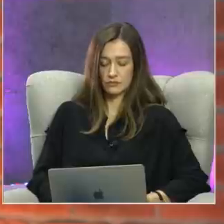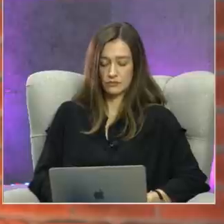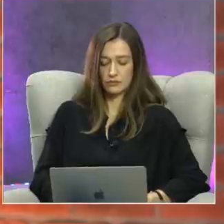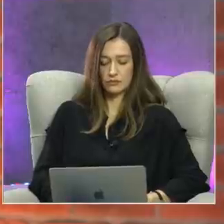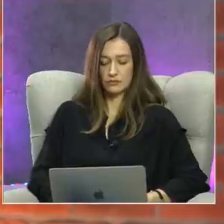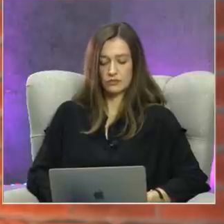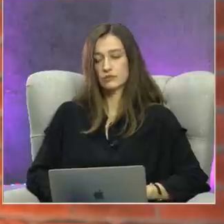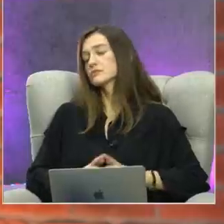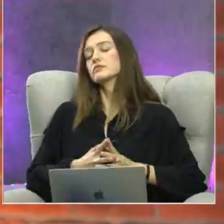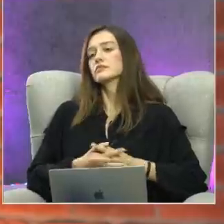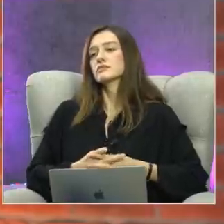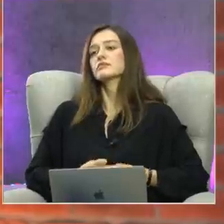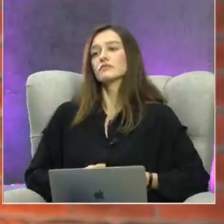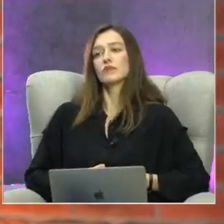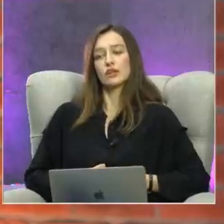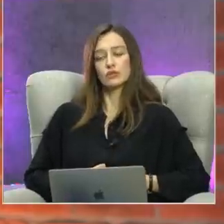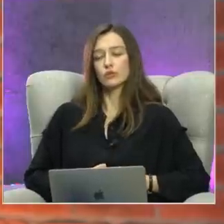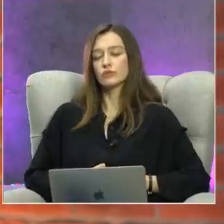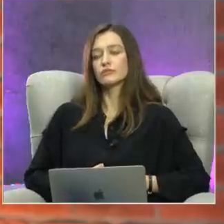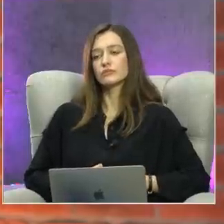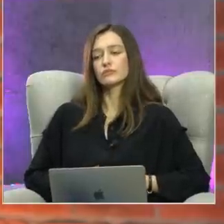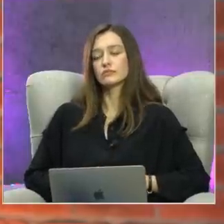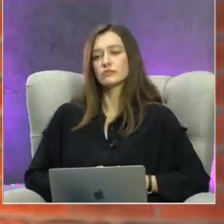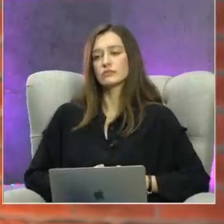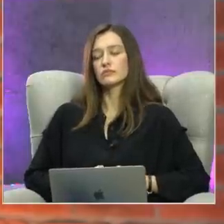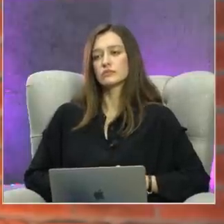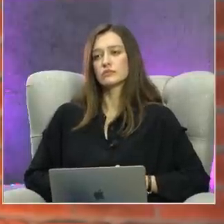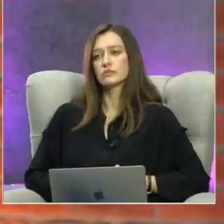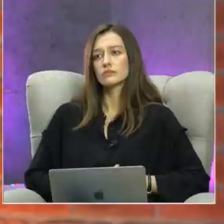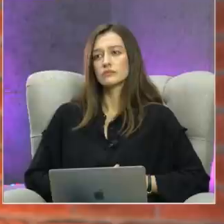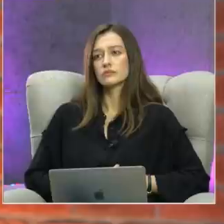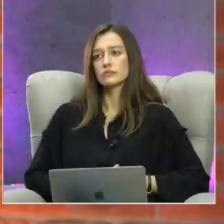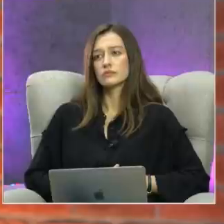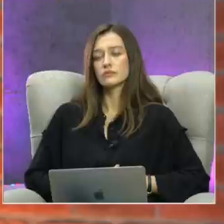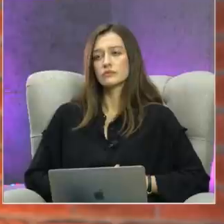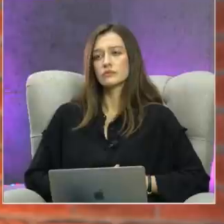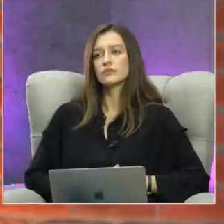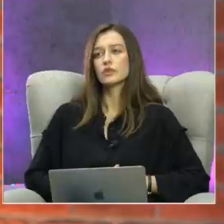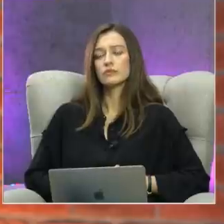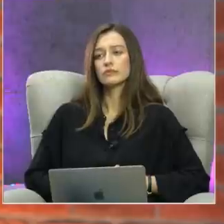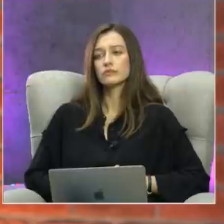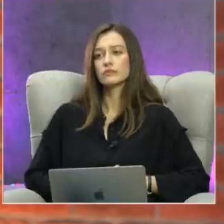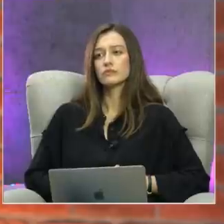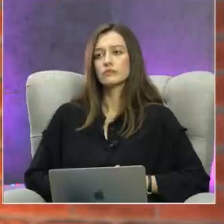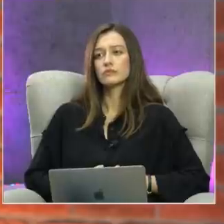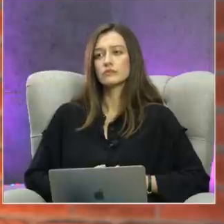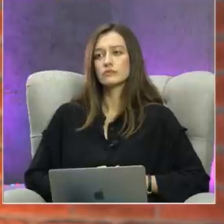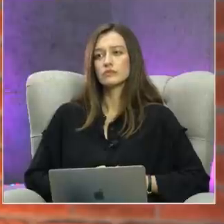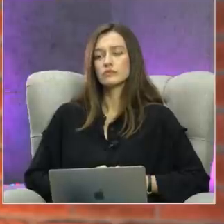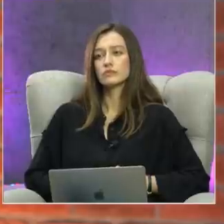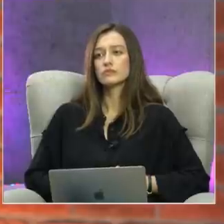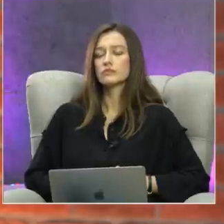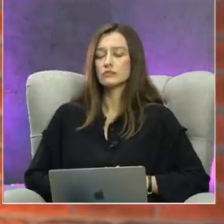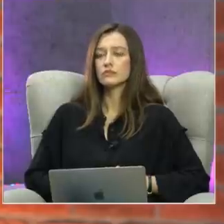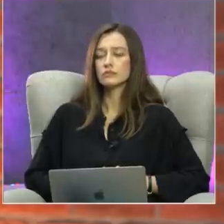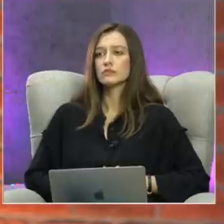konunun ciddi bir travma olduğunu düşünüyorum. Psikolojik anlamdaki o travmalardan farklı ama buna şey diyelim, kişilik kısıtlayıcısı